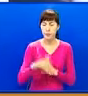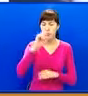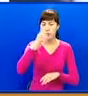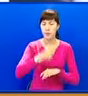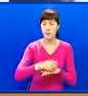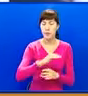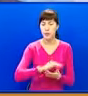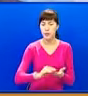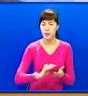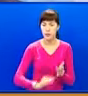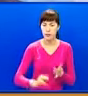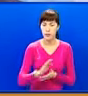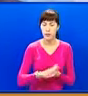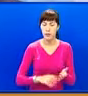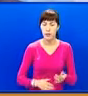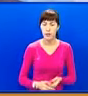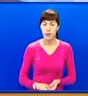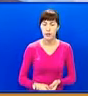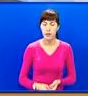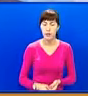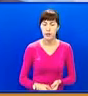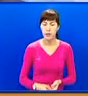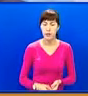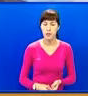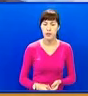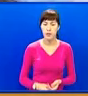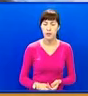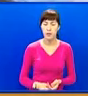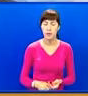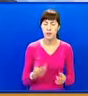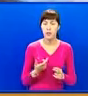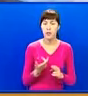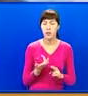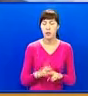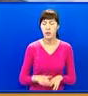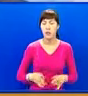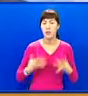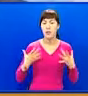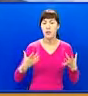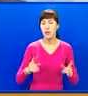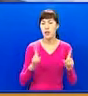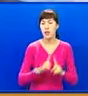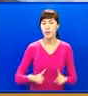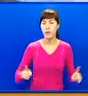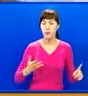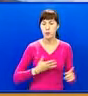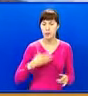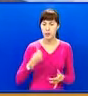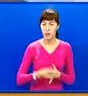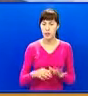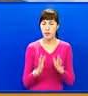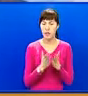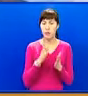елбасы мақаласымен ұштасады. Бұл тойдың үлкен мәні бар той. Енді осыған байланысты оралатын болсақ, біздің қасиетті